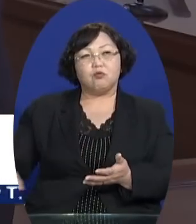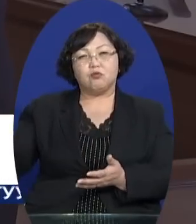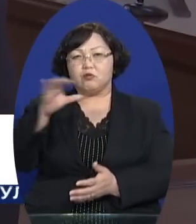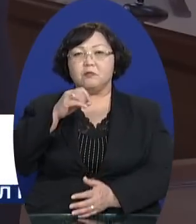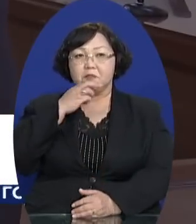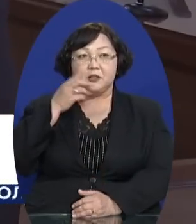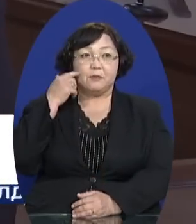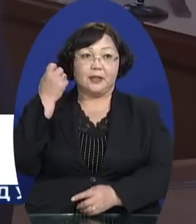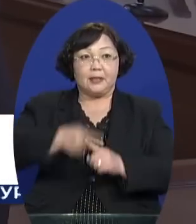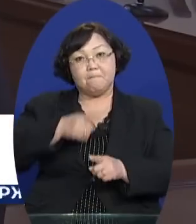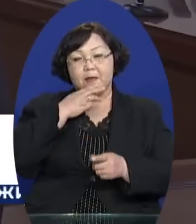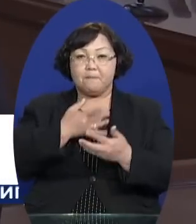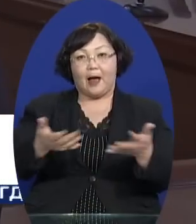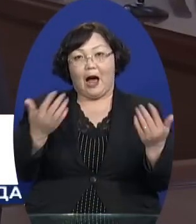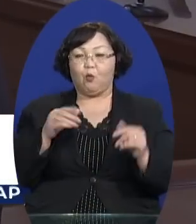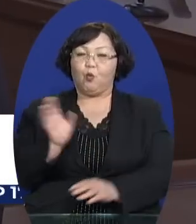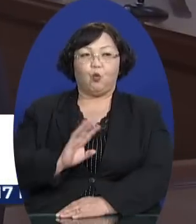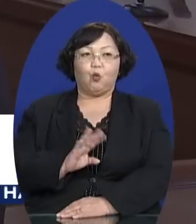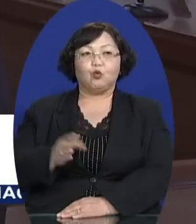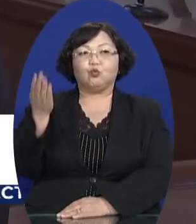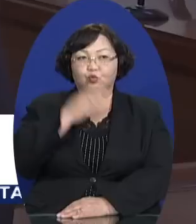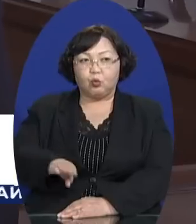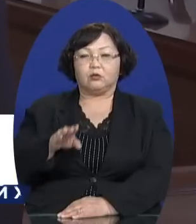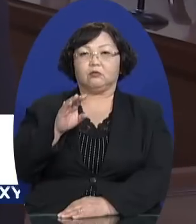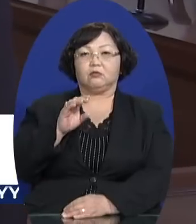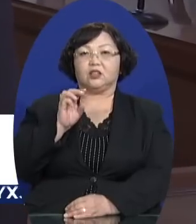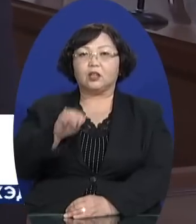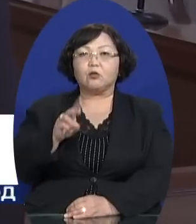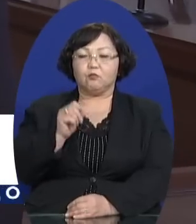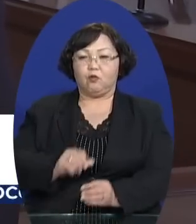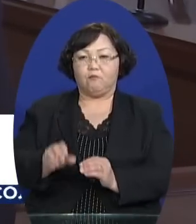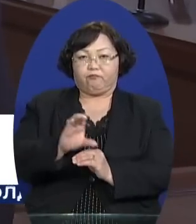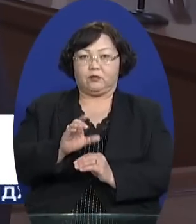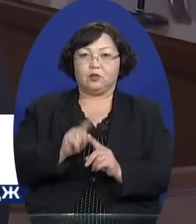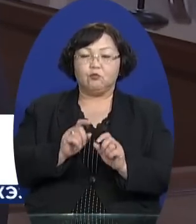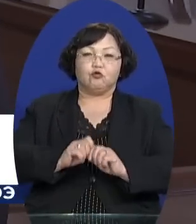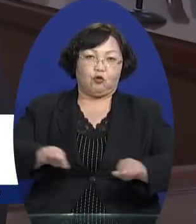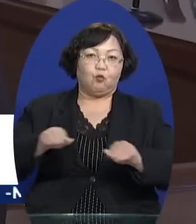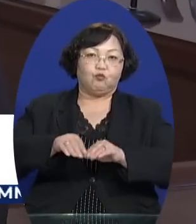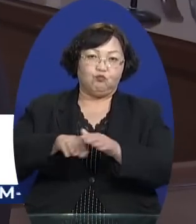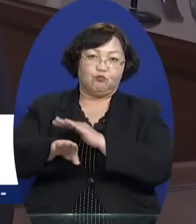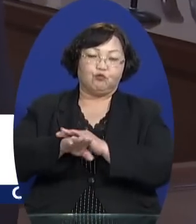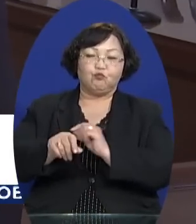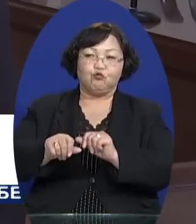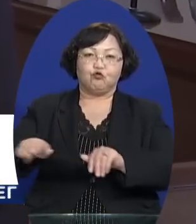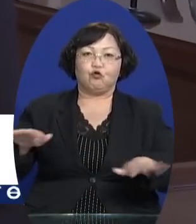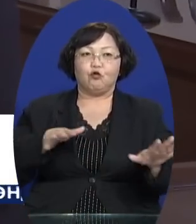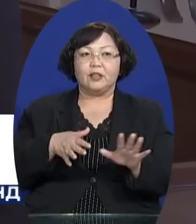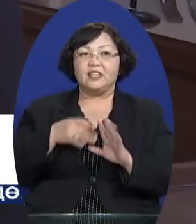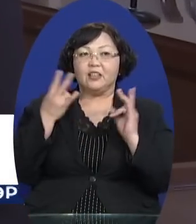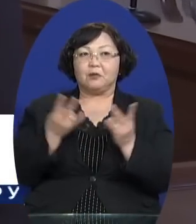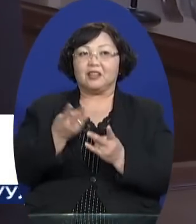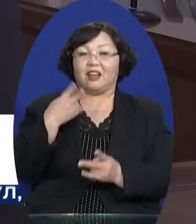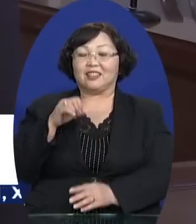нэгэн нэмэлт мэдээл авахгүйгээр шууд тэтгэврээ олгох боломжтой. За нийгмийн даатгалын тэтгэвэр бол сар болгоны нэгний өдөр ордог